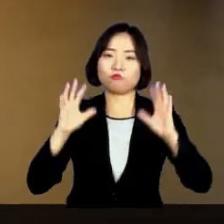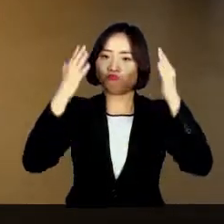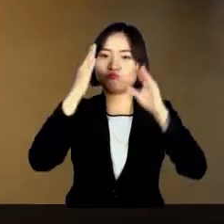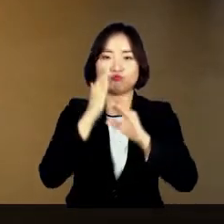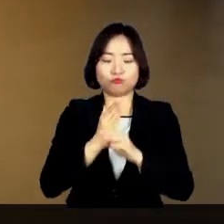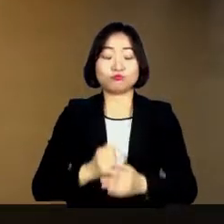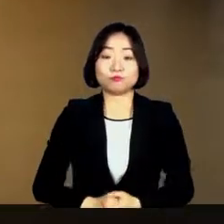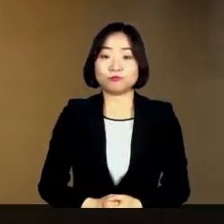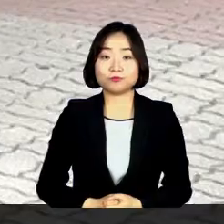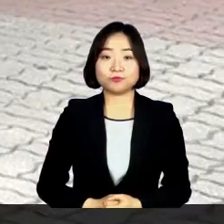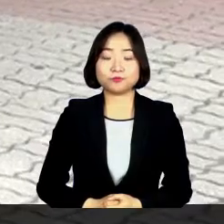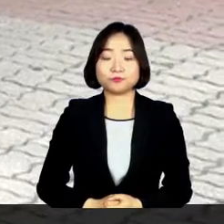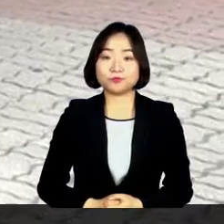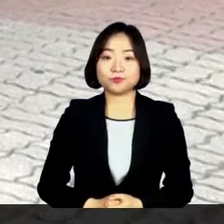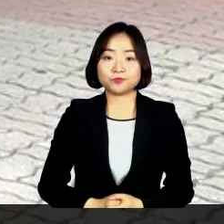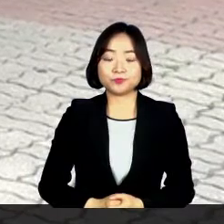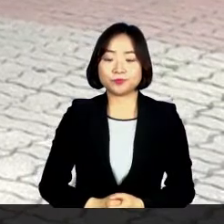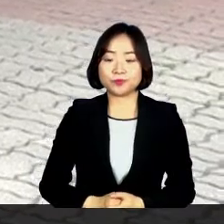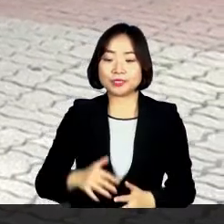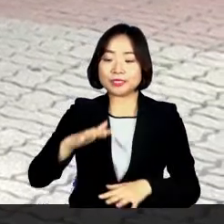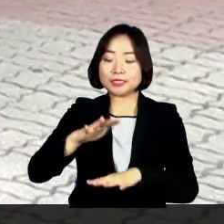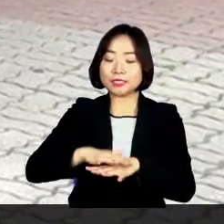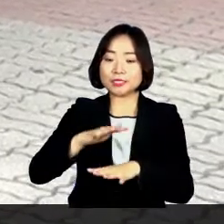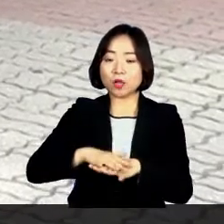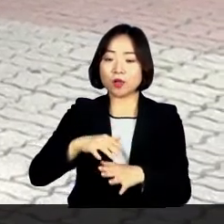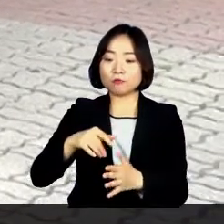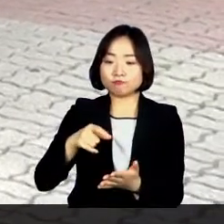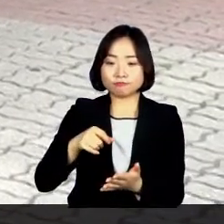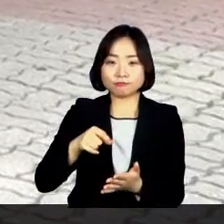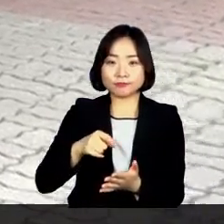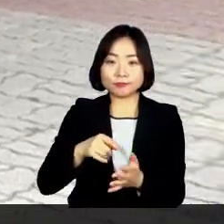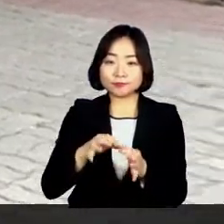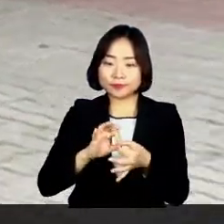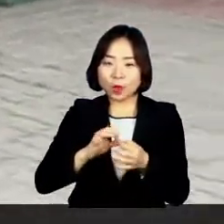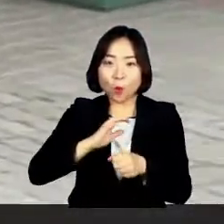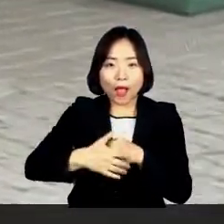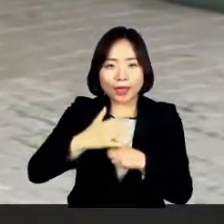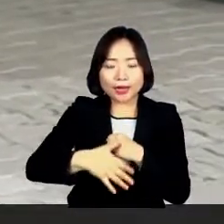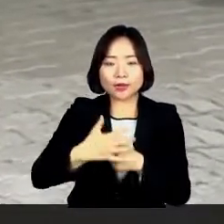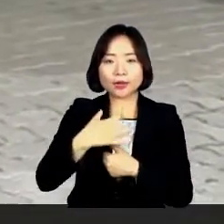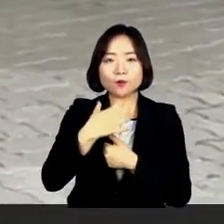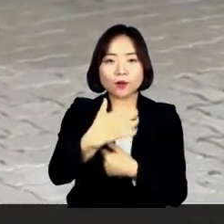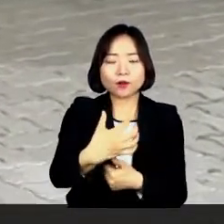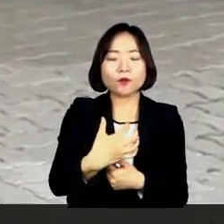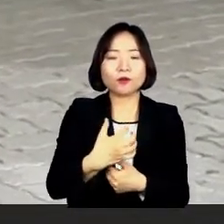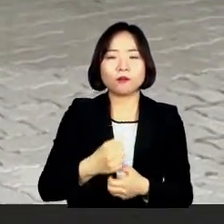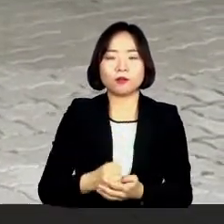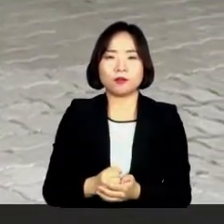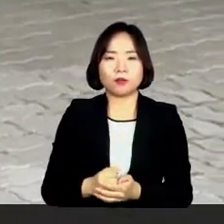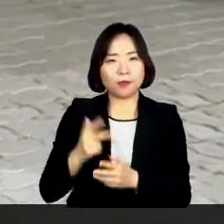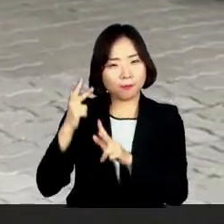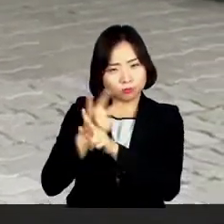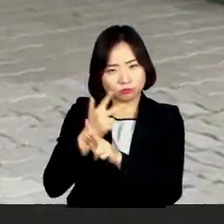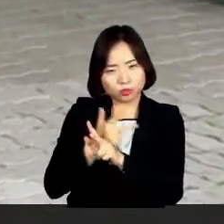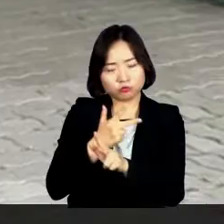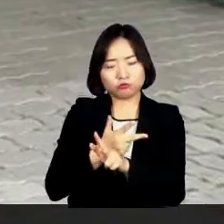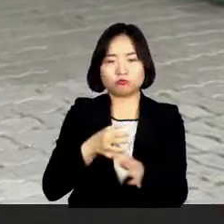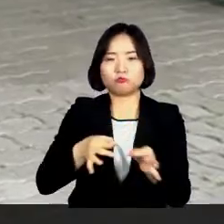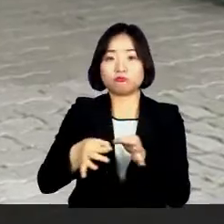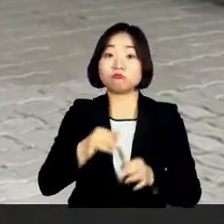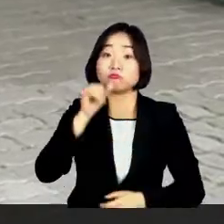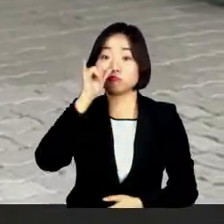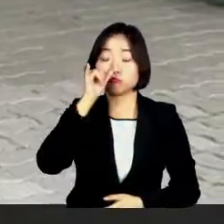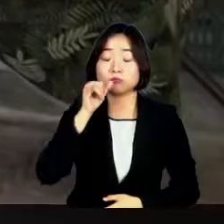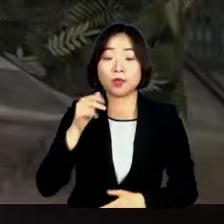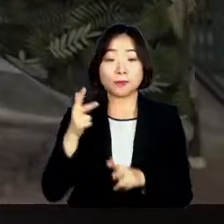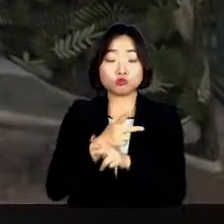얻고 있습니다. 천안시에서는 지역 농산물 이용 촉진과 직거래 활성화 사업의 일환으로 매주 직거래 장터가 열리고